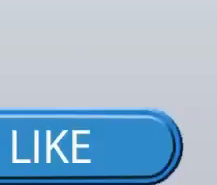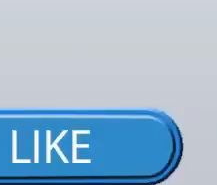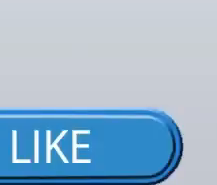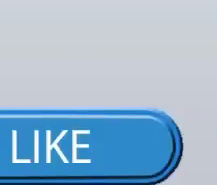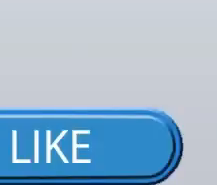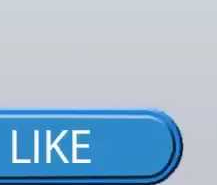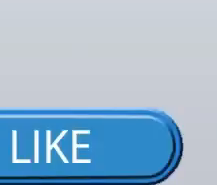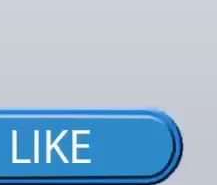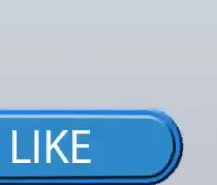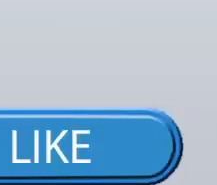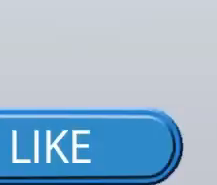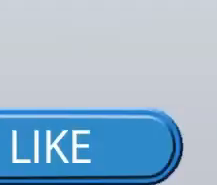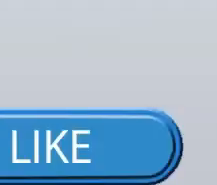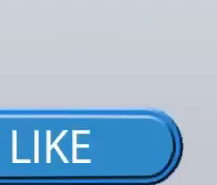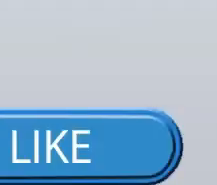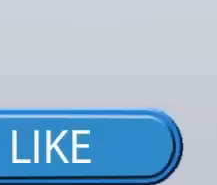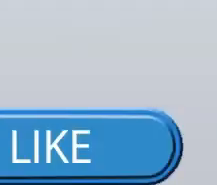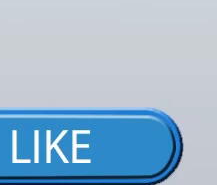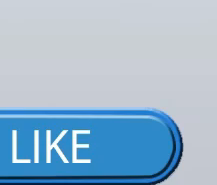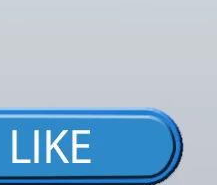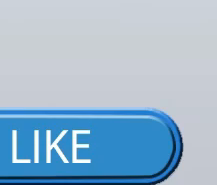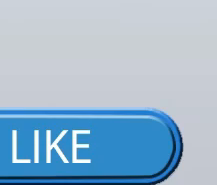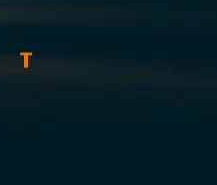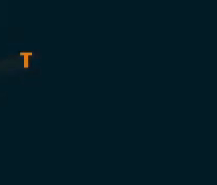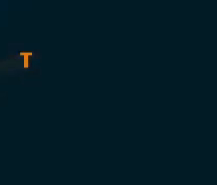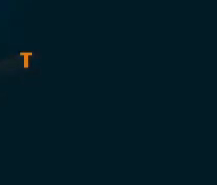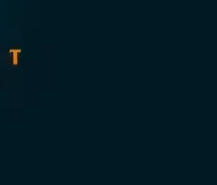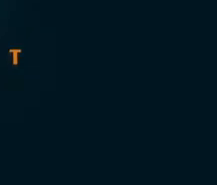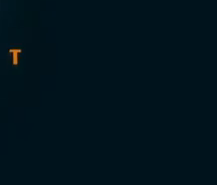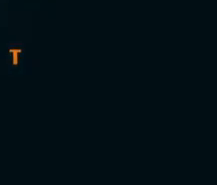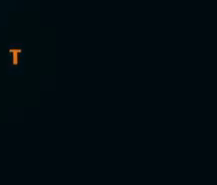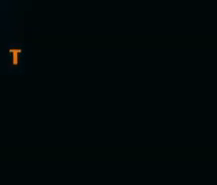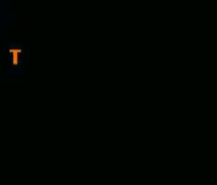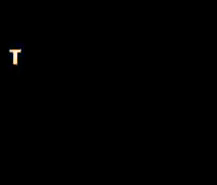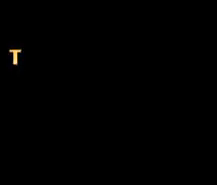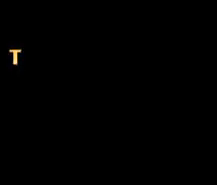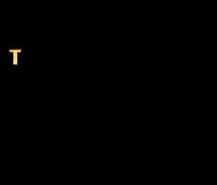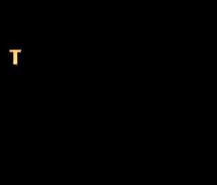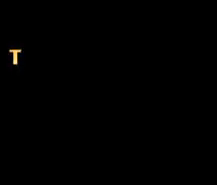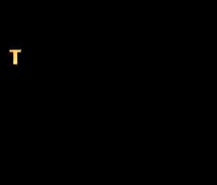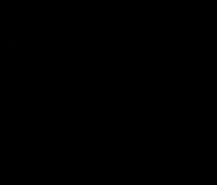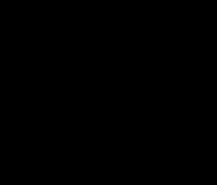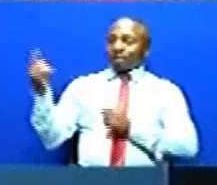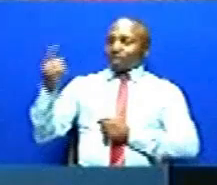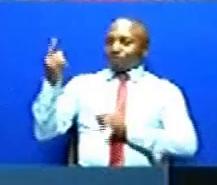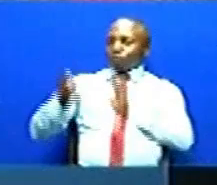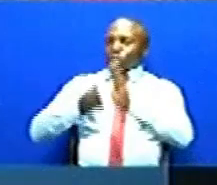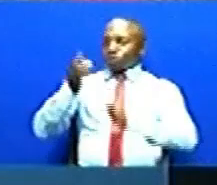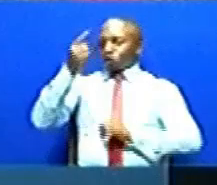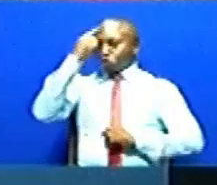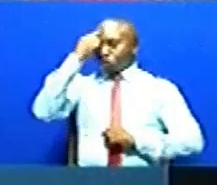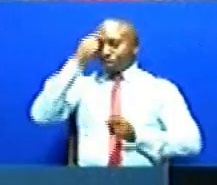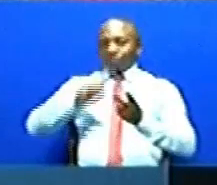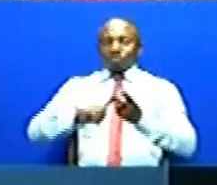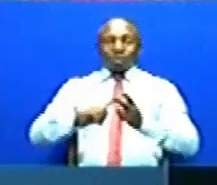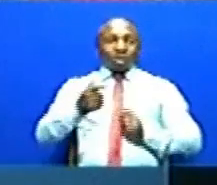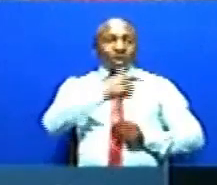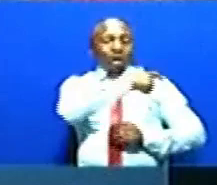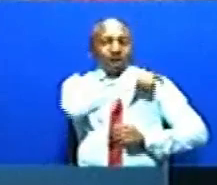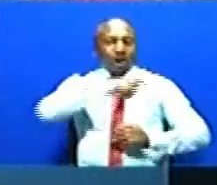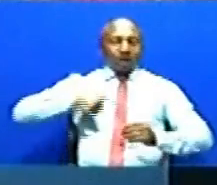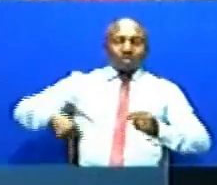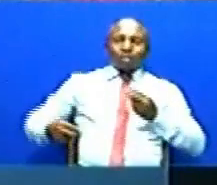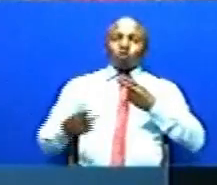siku, usisahau kusubscribe, kisha like na comment. Gilly Bonny Online TV. Kwa Rais Daktari